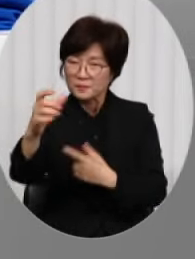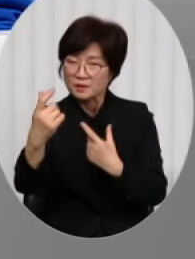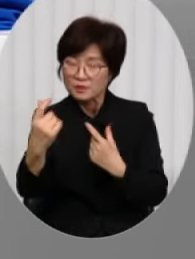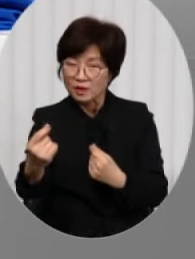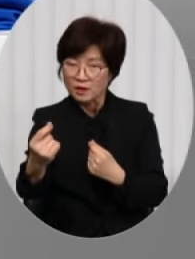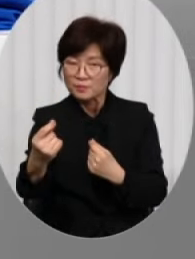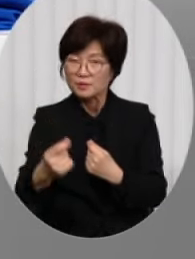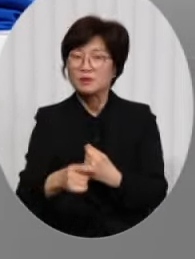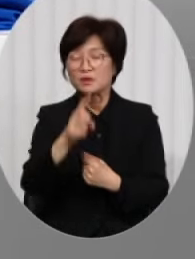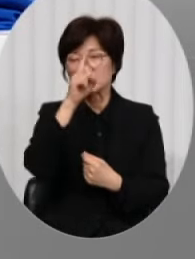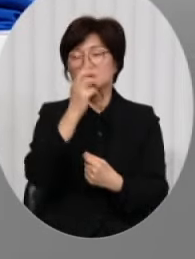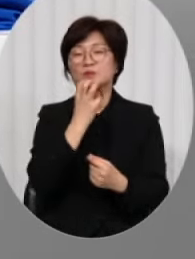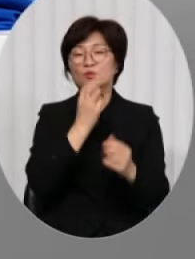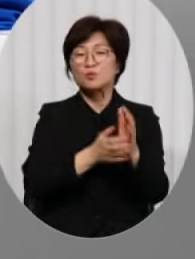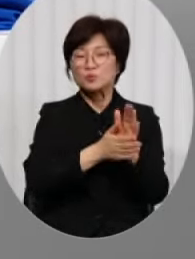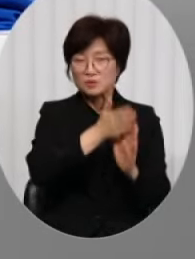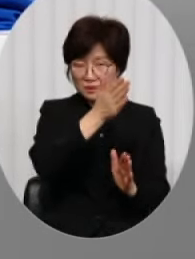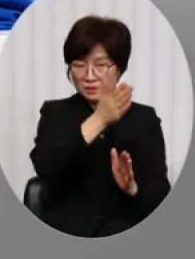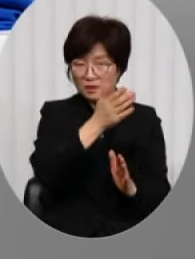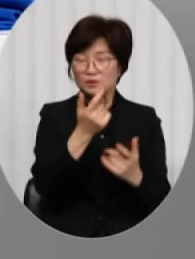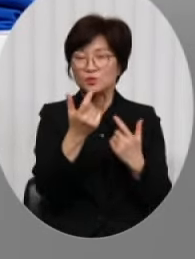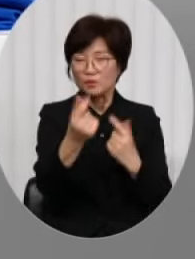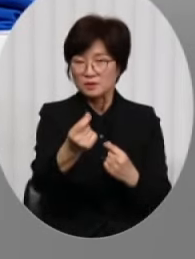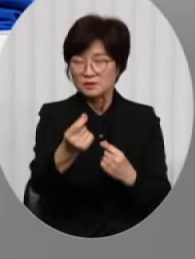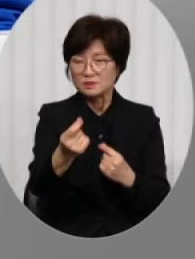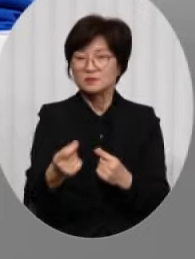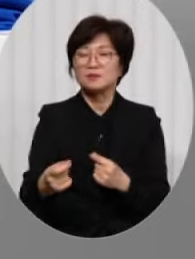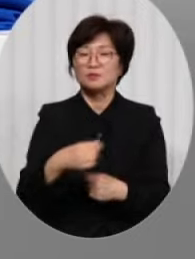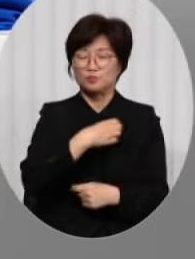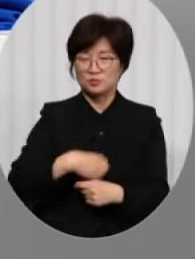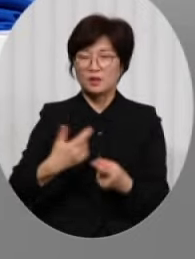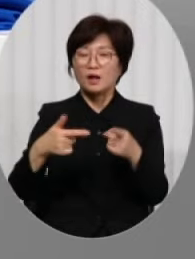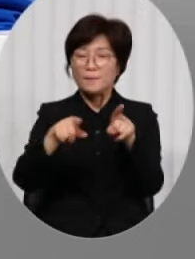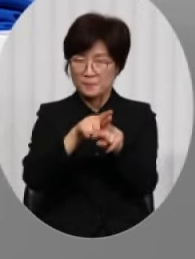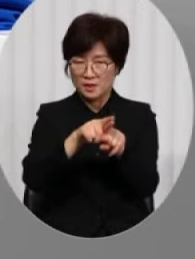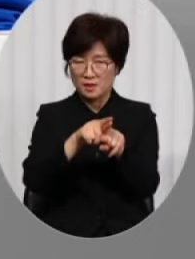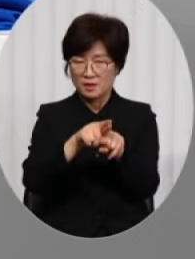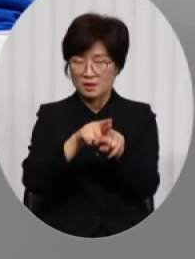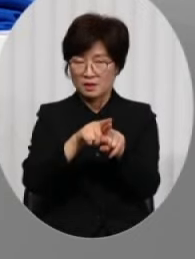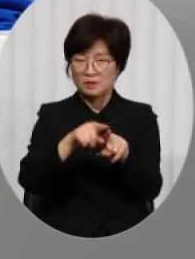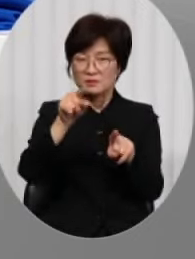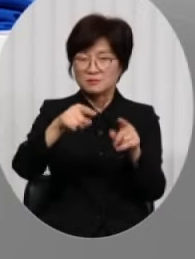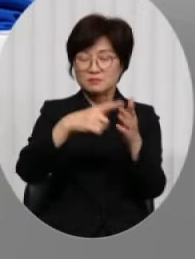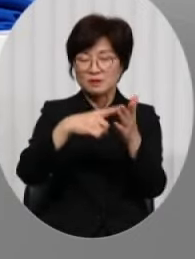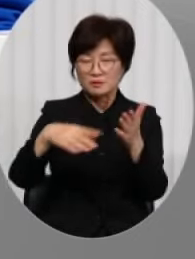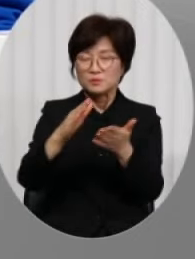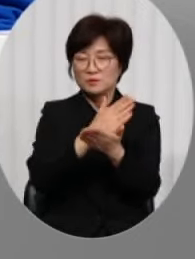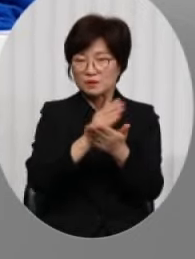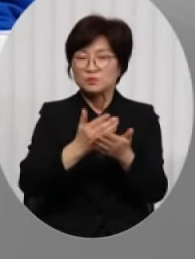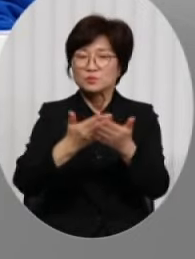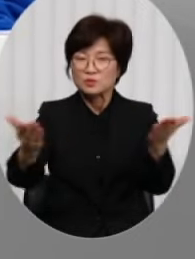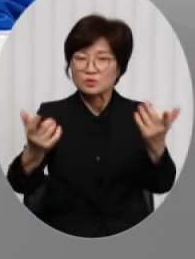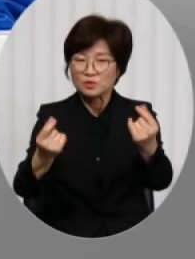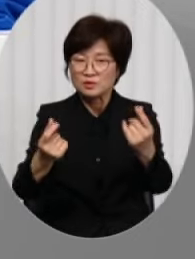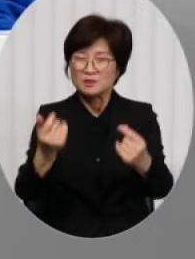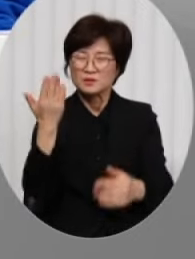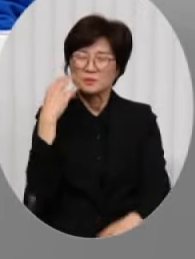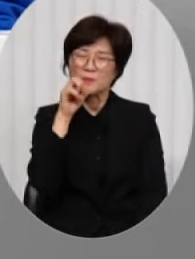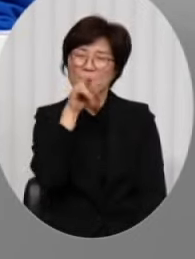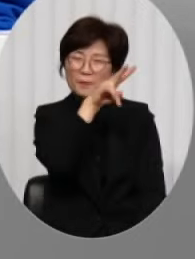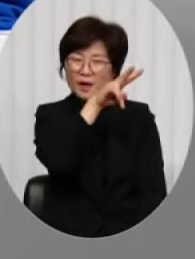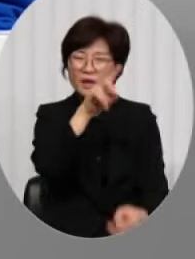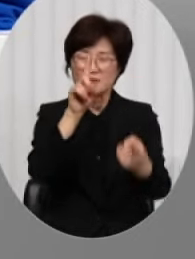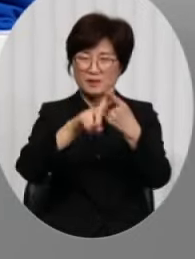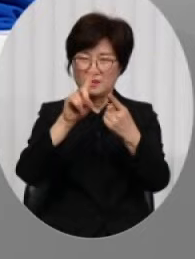자치구로 재정을 가지고 공동과세 하자고 하는 것도 같은 범위에서 논의돼야 되고요. 그리고 지난번에 팥값 논란 같은 경우는